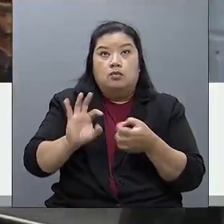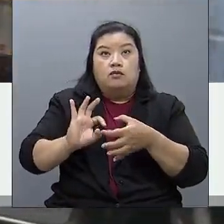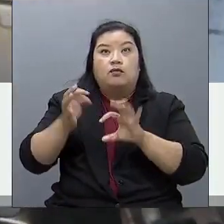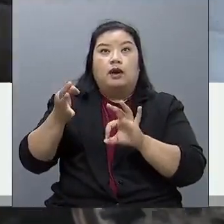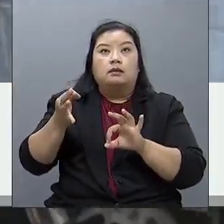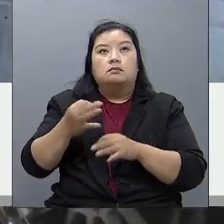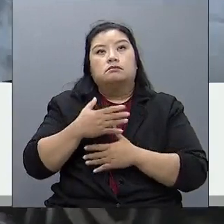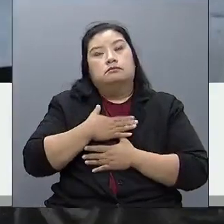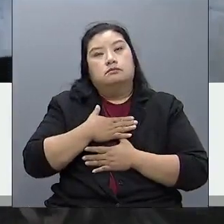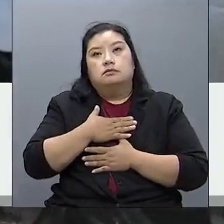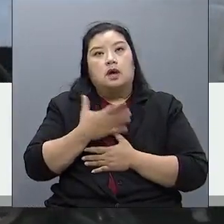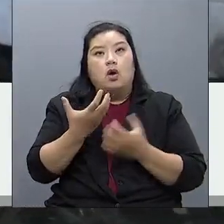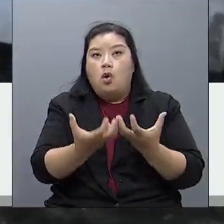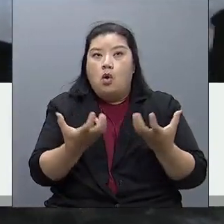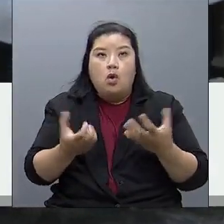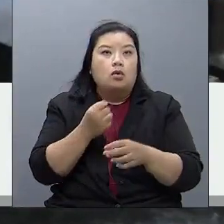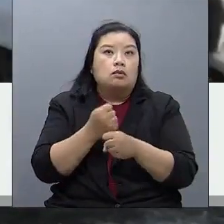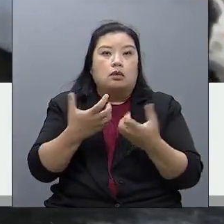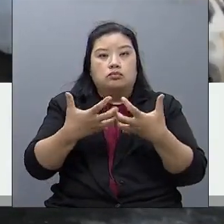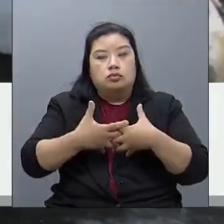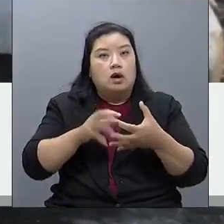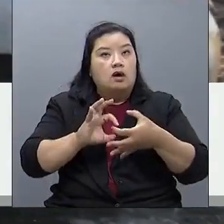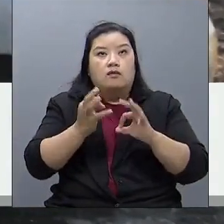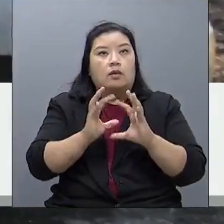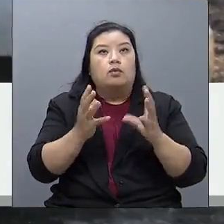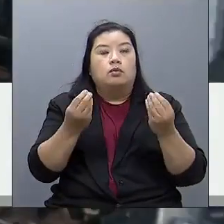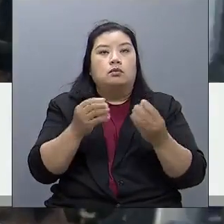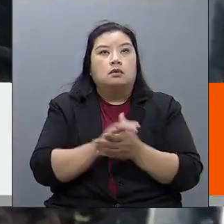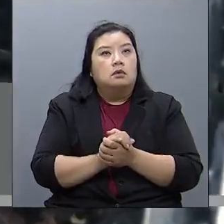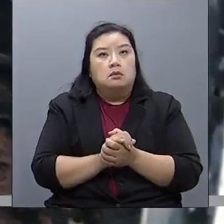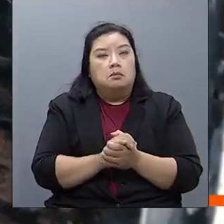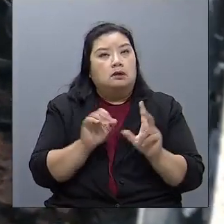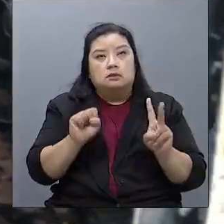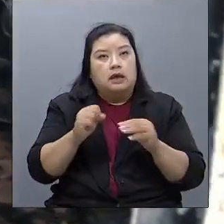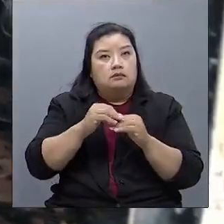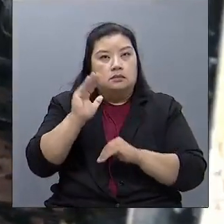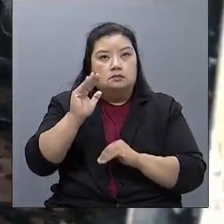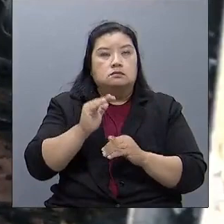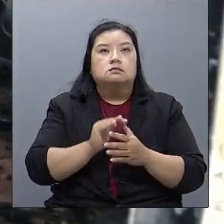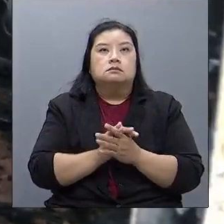ายทั้งคันเครื่องไม้เครื่องมือช่างเสียหายทั้งหมดรวมมูลค่าเป็นแสนบาทเลยค่ะ